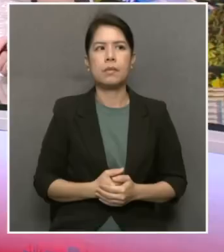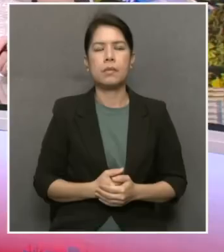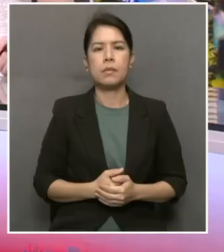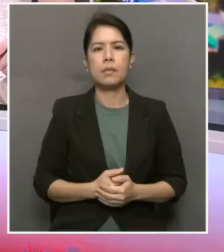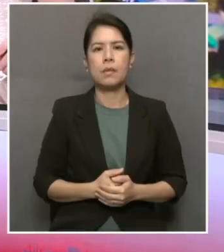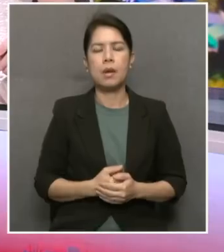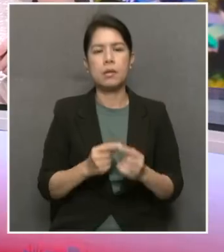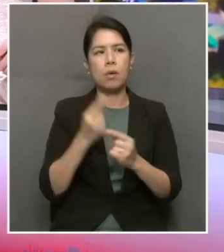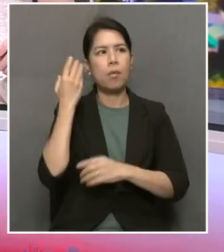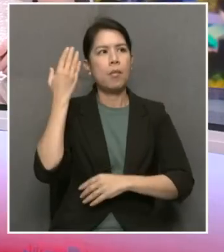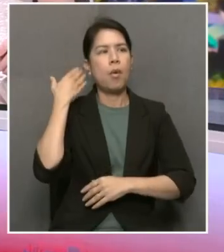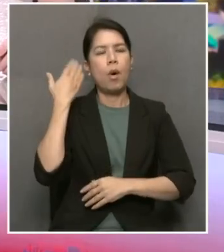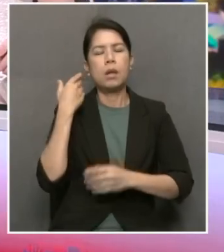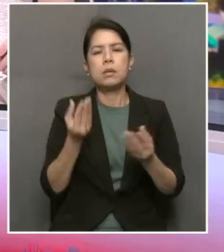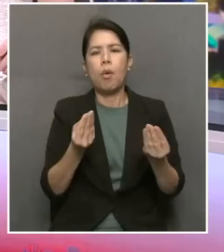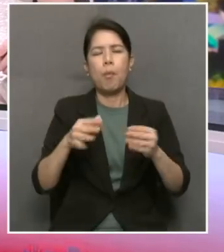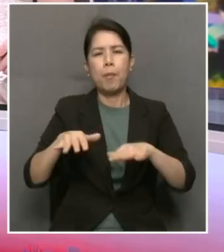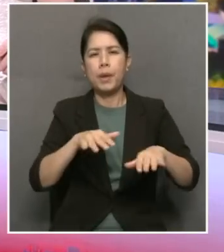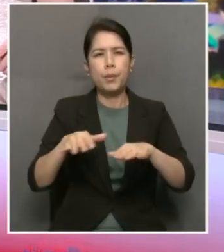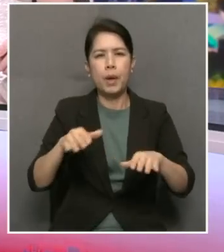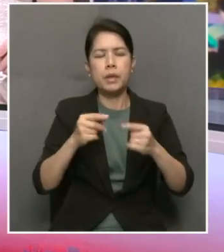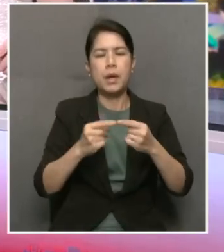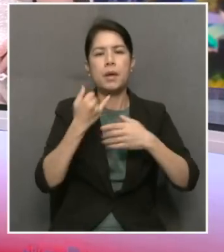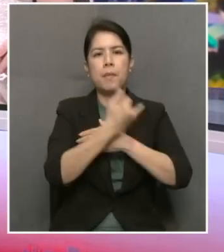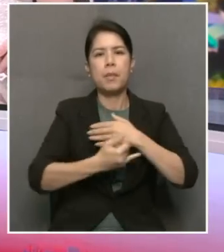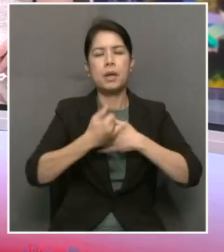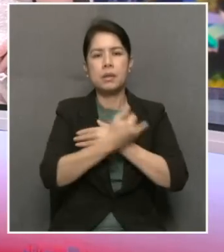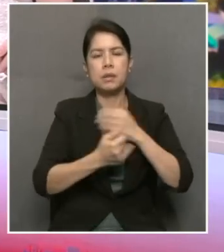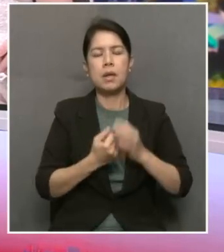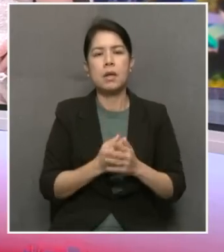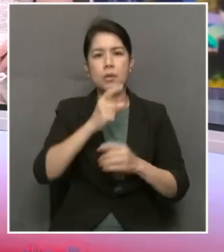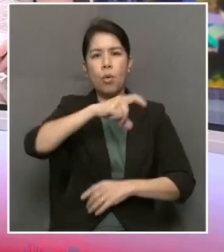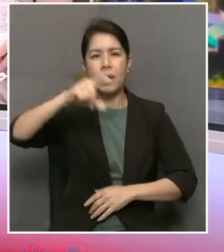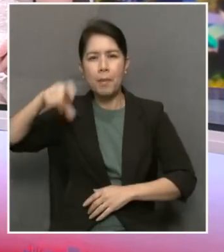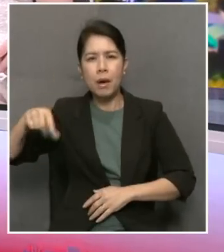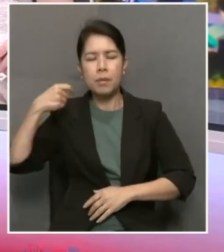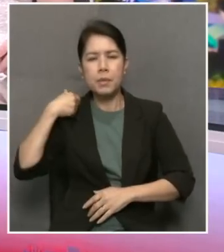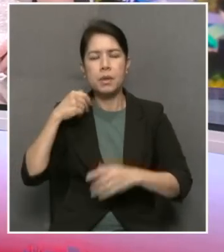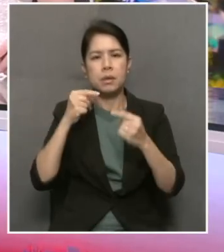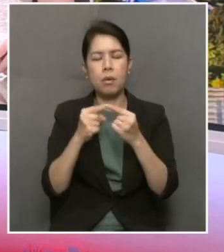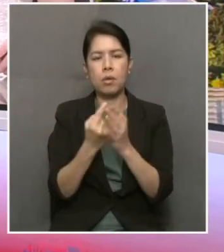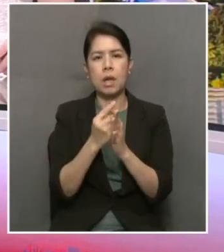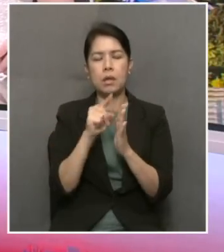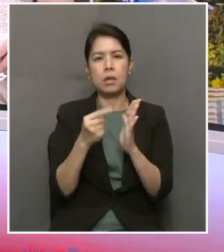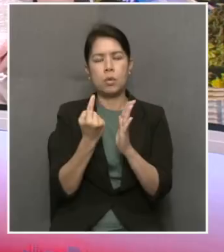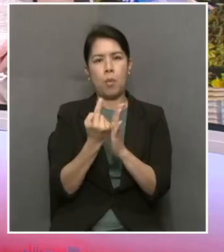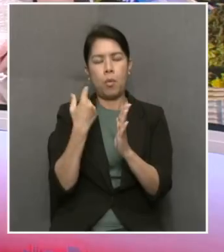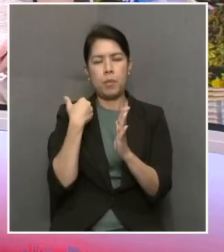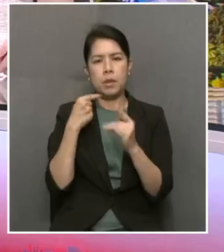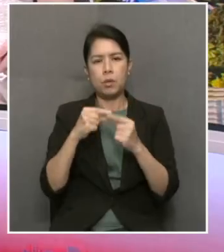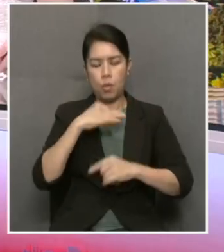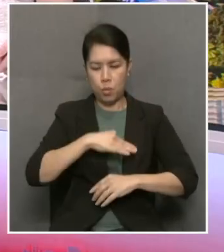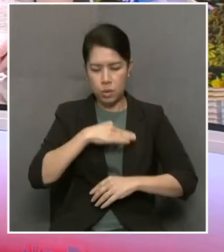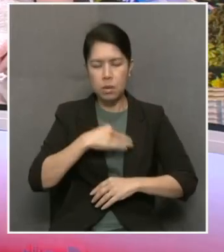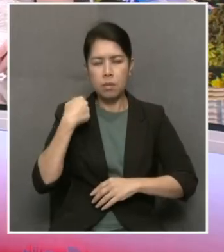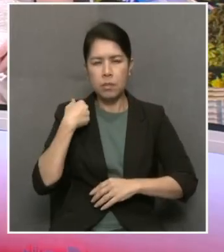เมื่อวานนี้ได้เกิดแผ่นดินไหวที่เนปาล4ครั้งด้วยกันนะครับในระยะเวลาเพียงแค่1ชั่วโมงเท่านั้นก็แรงสั่นสะเทือนที่มากที่สุด